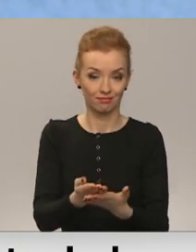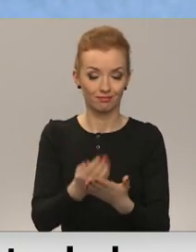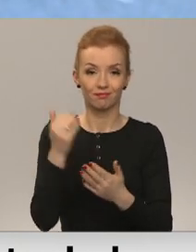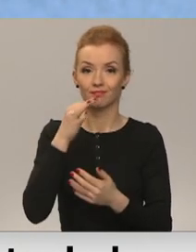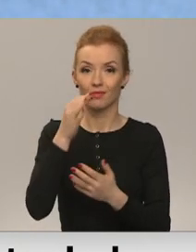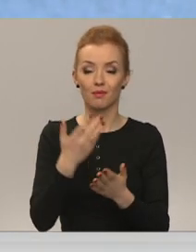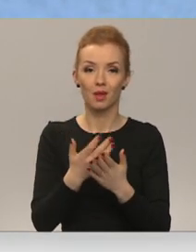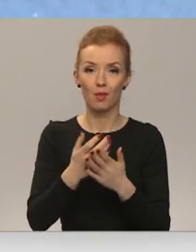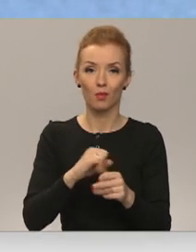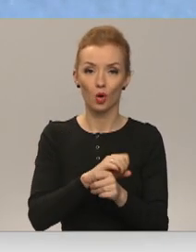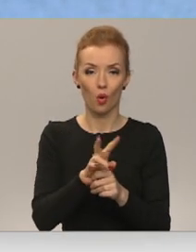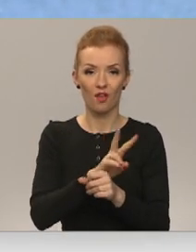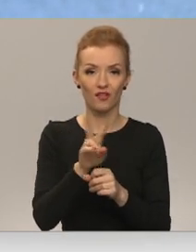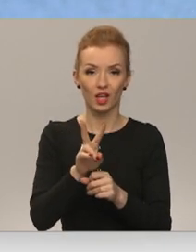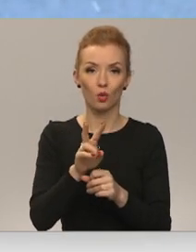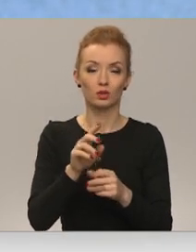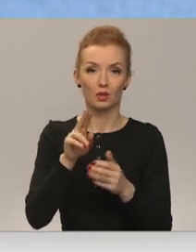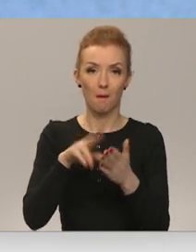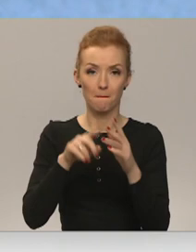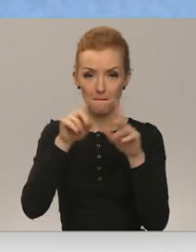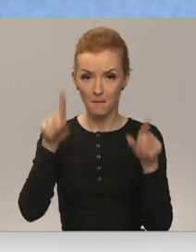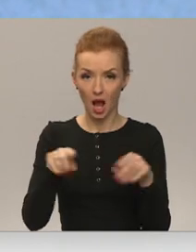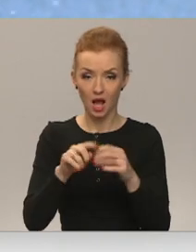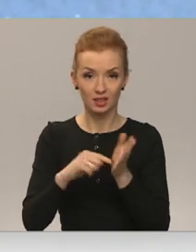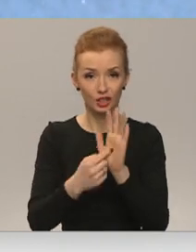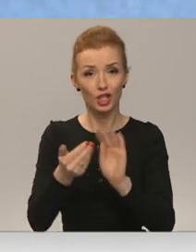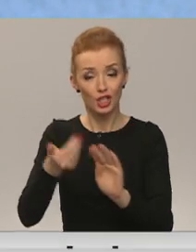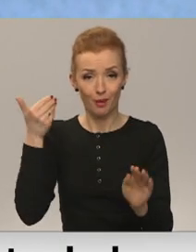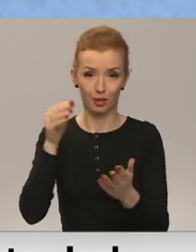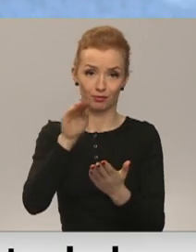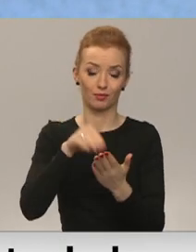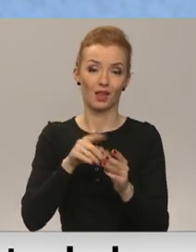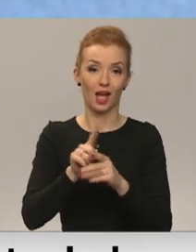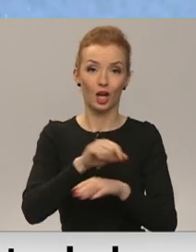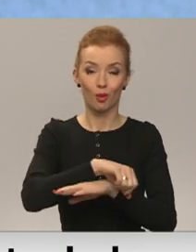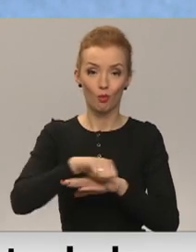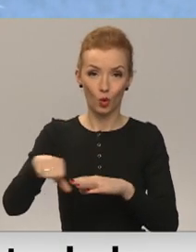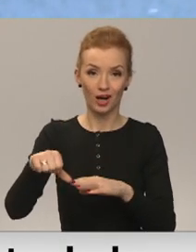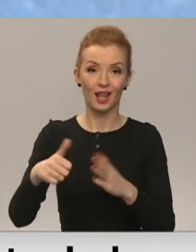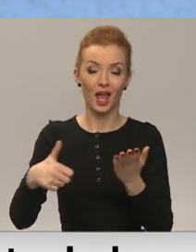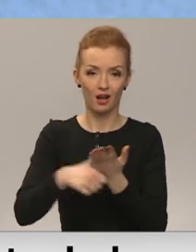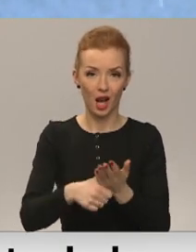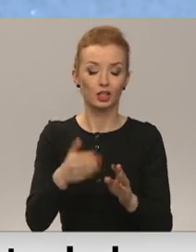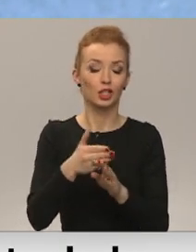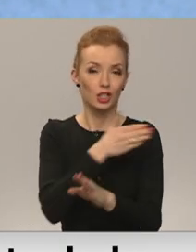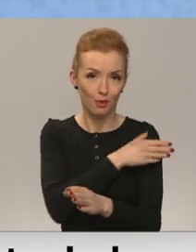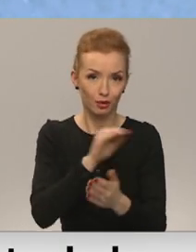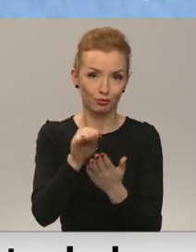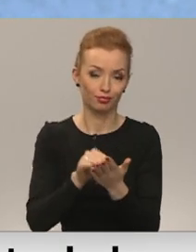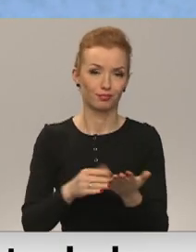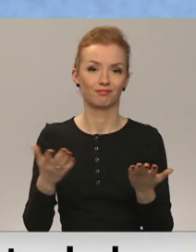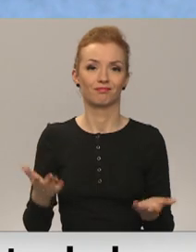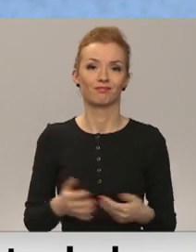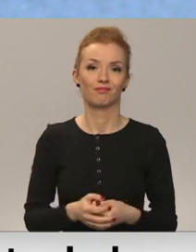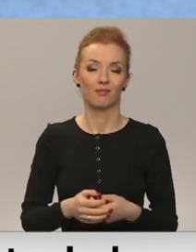Covid pass, to var izdarīt iepriekš aizpildot. Muitas deklarācijas, tās ir jāsagatavo iepriekš. Nu,